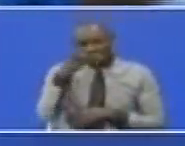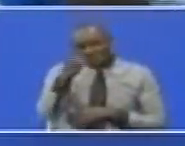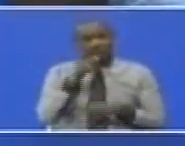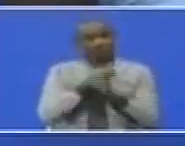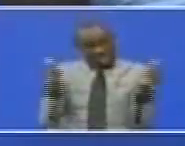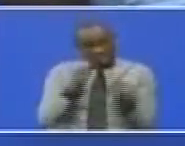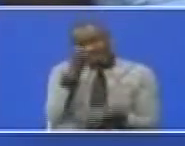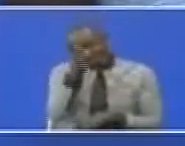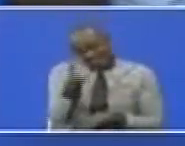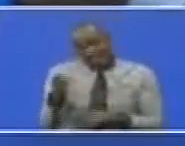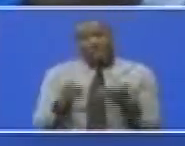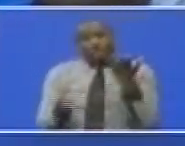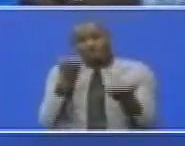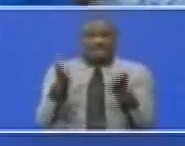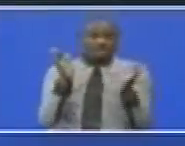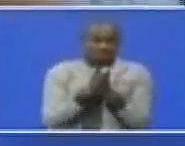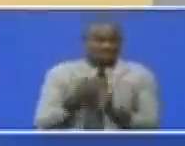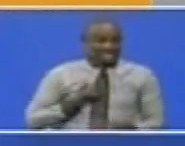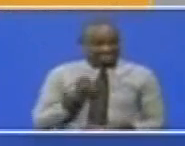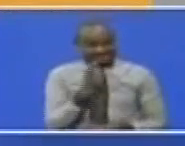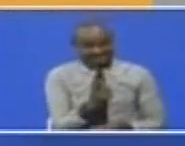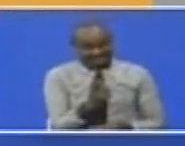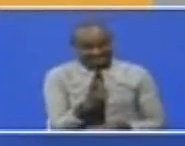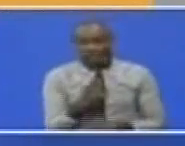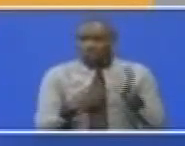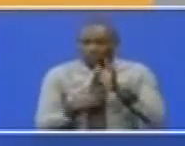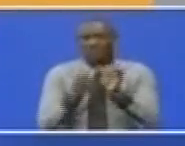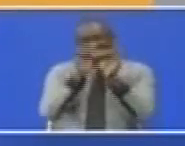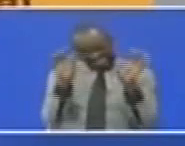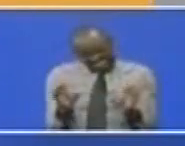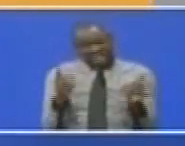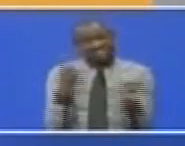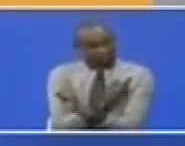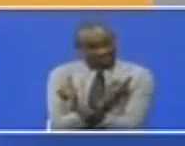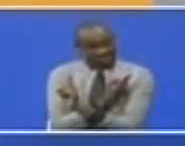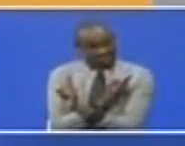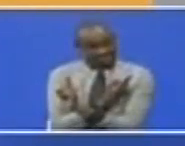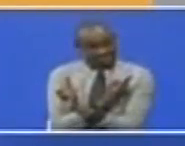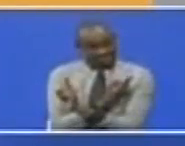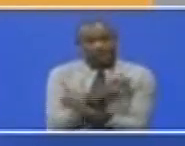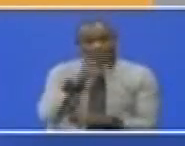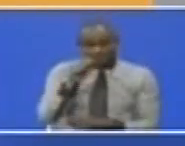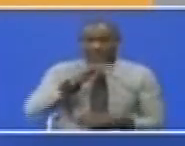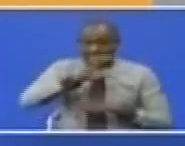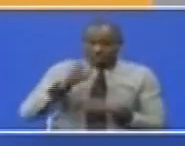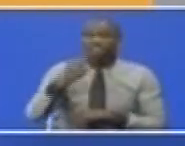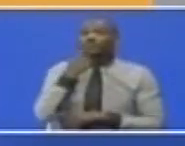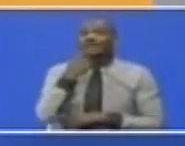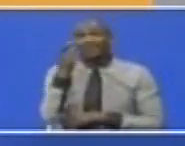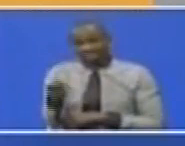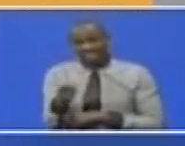walifanya vyema zaidi kilinganishwa na wale wa kike, ikionyesha taswira tofauti. Mathalan, katika kaunti ya